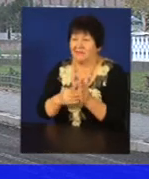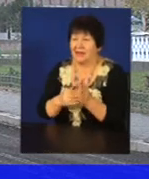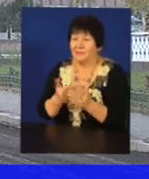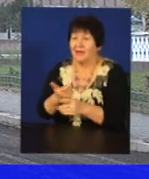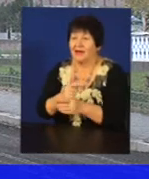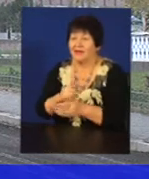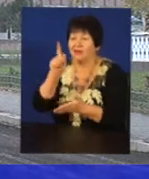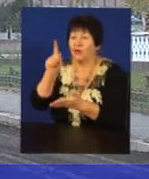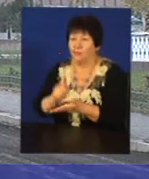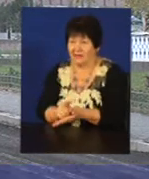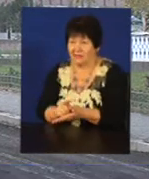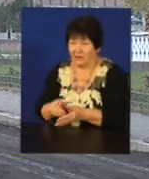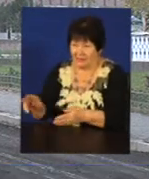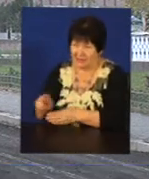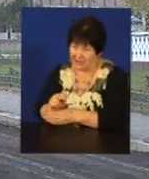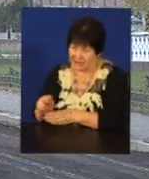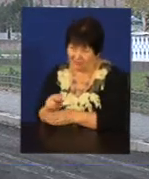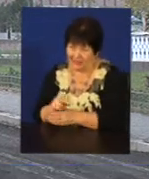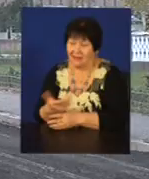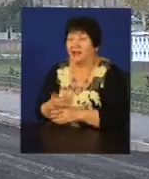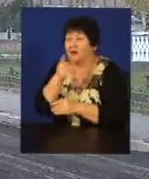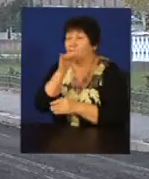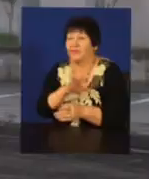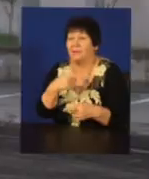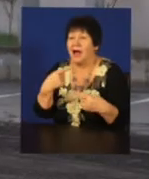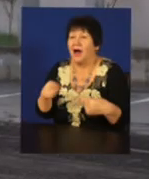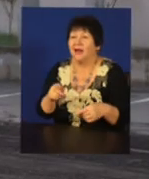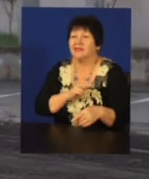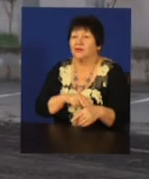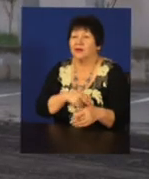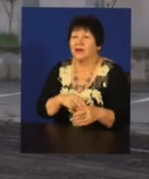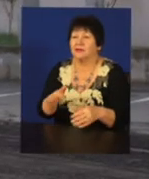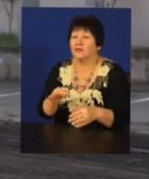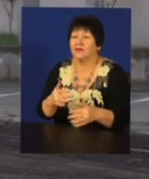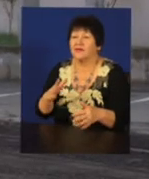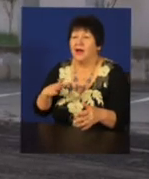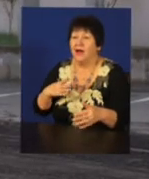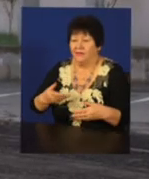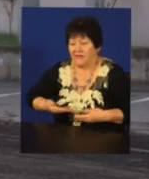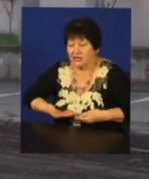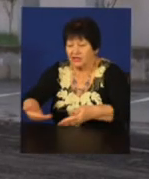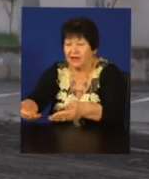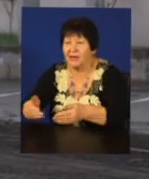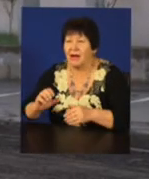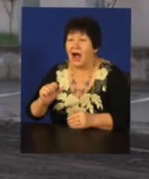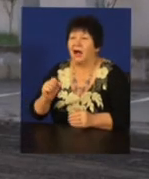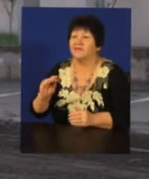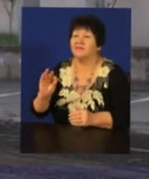sunt obligatoriu de reparat, dar nu putem face alte lucrări decât doar să așternim asfaltul.